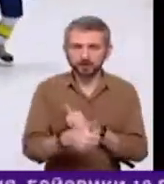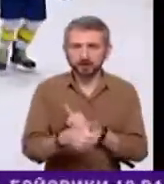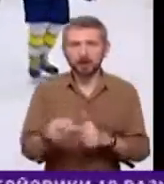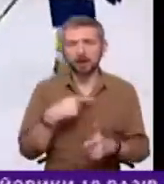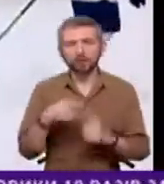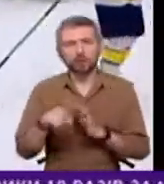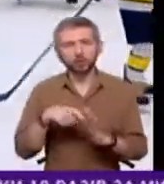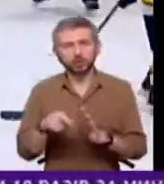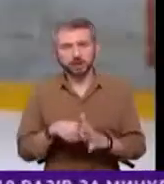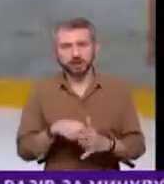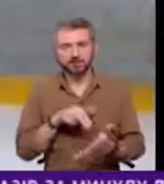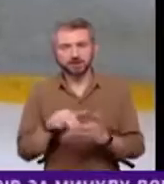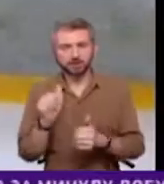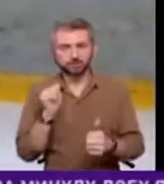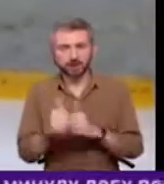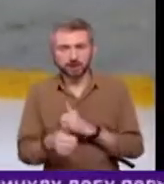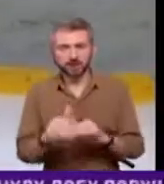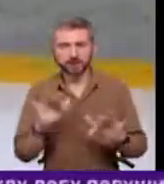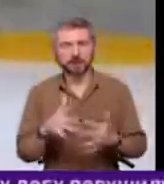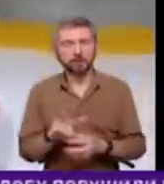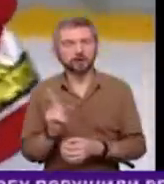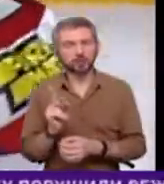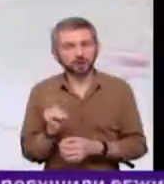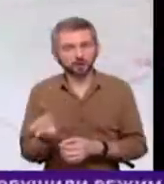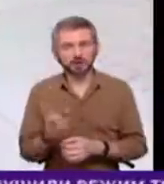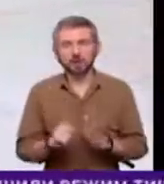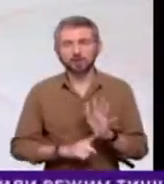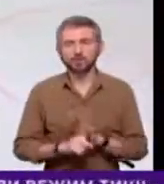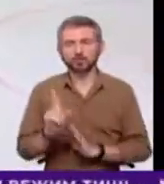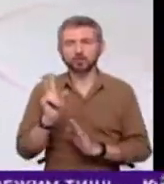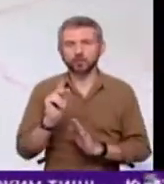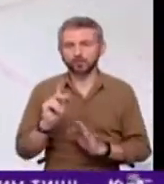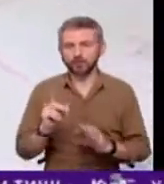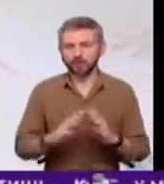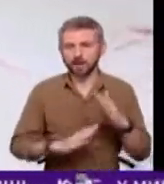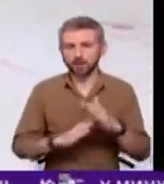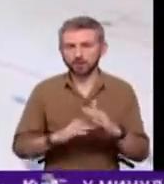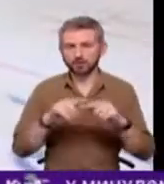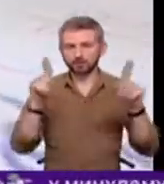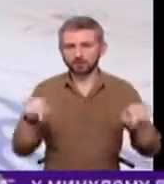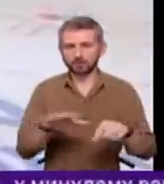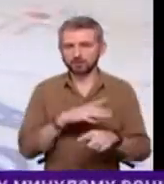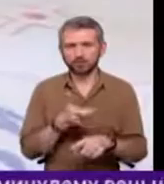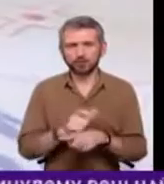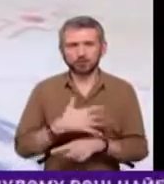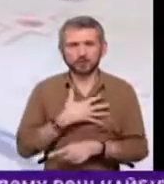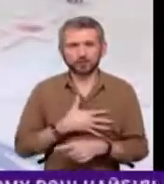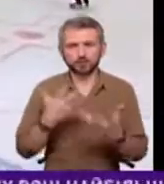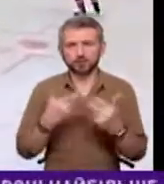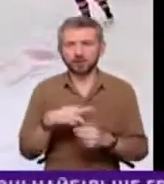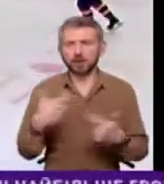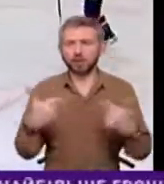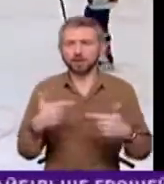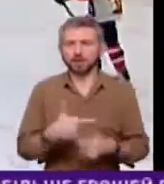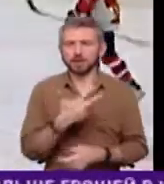або ж донецькі вийти вперед. Сталося друге. Вже на початку другого періоду на табло горів дуже неприємний рахунок для гостей